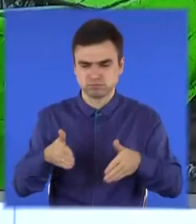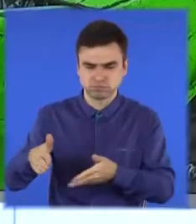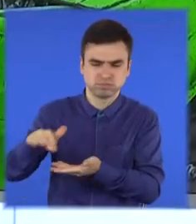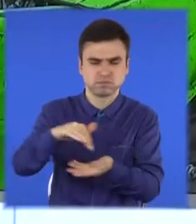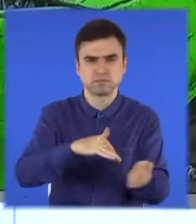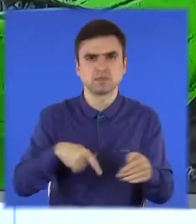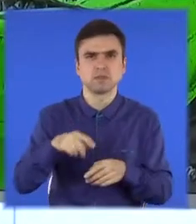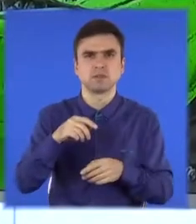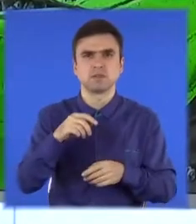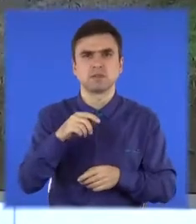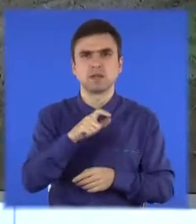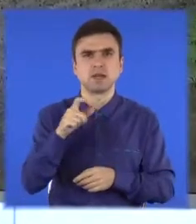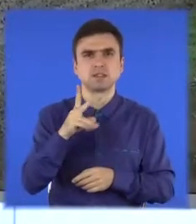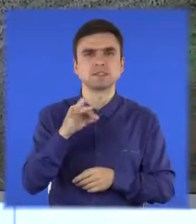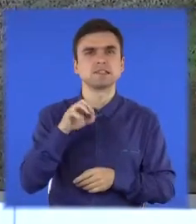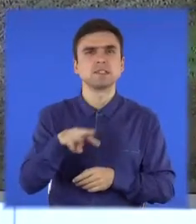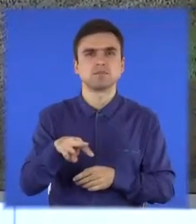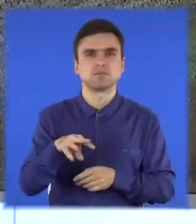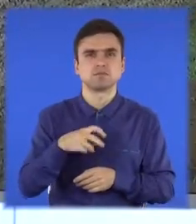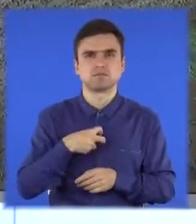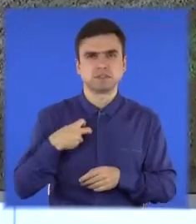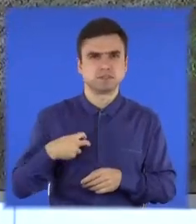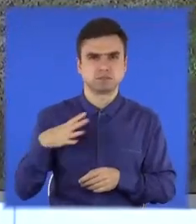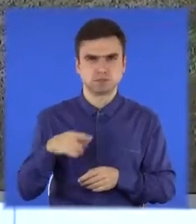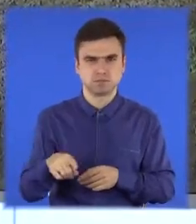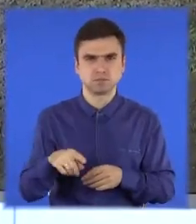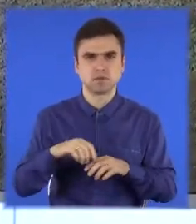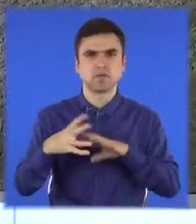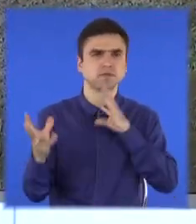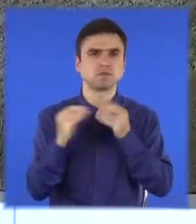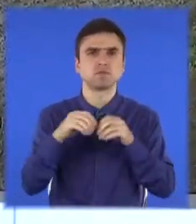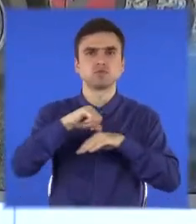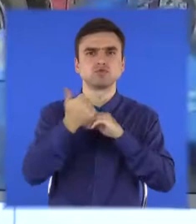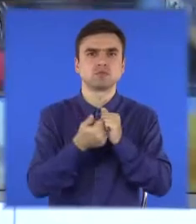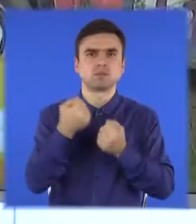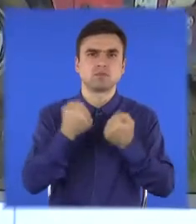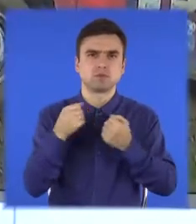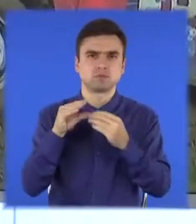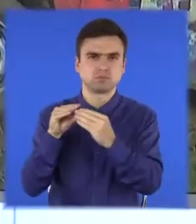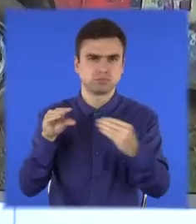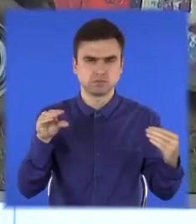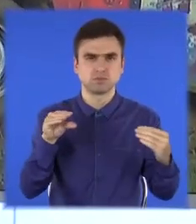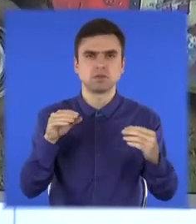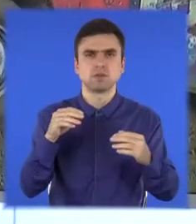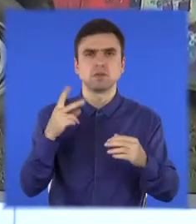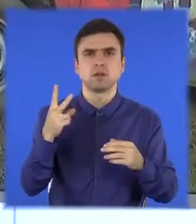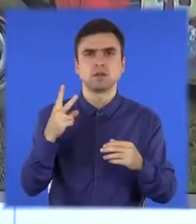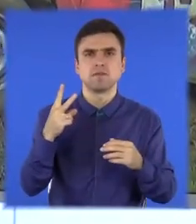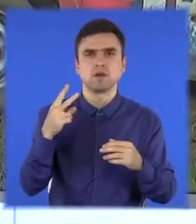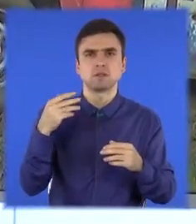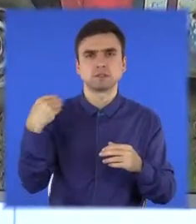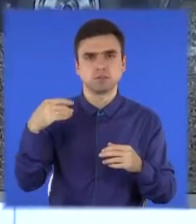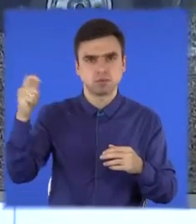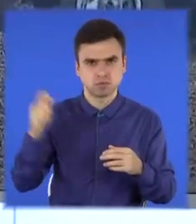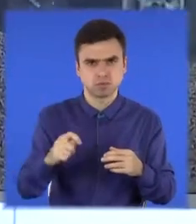виїхало 16 автівок. Два гонщика приїхали із Запоріжжя, один з Олександрії, а інші – Криворіжці.